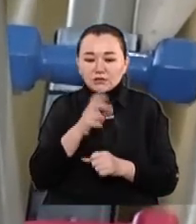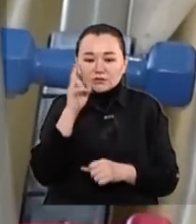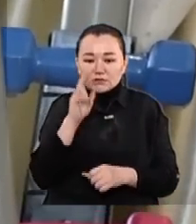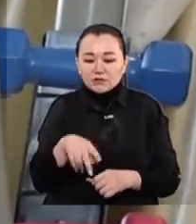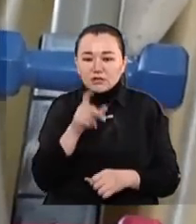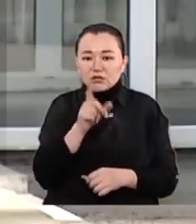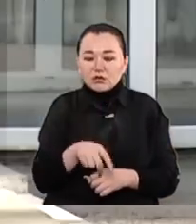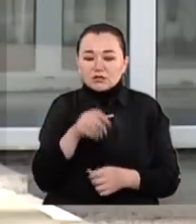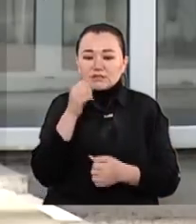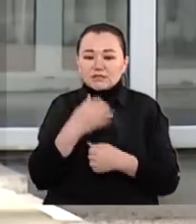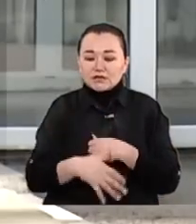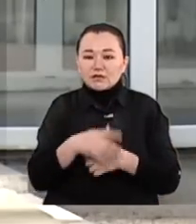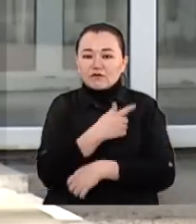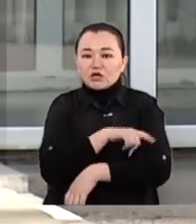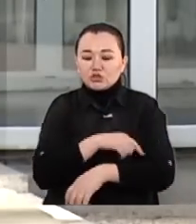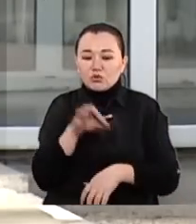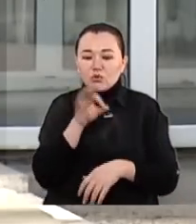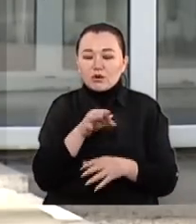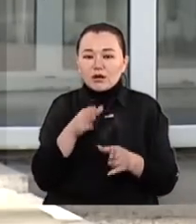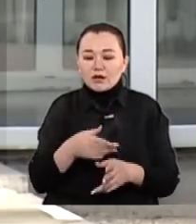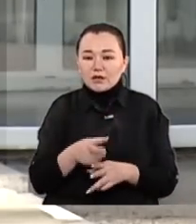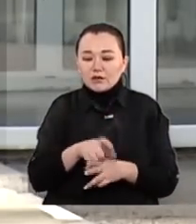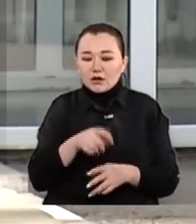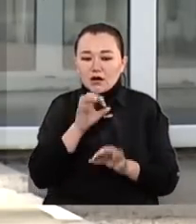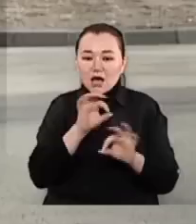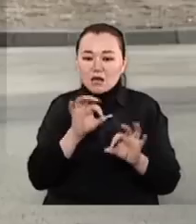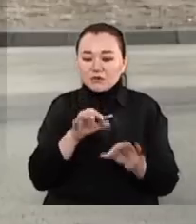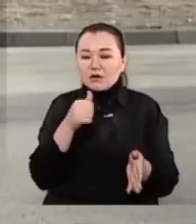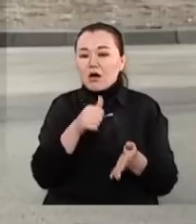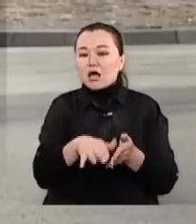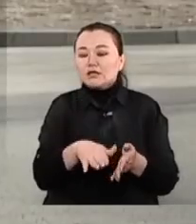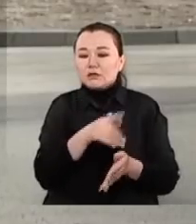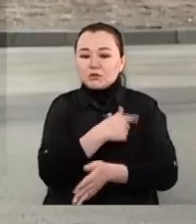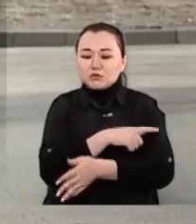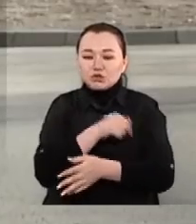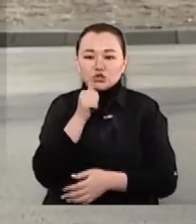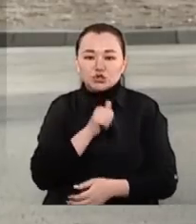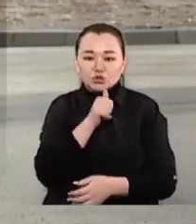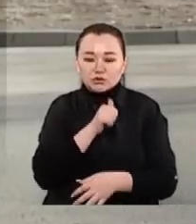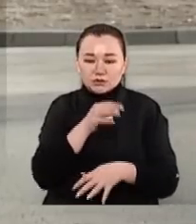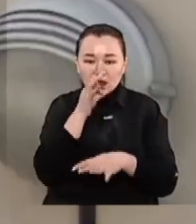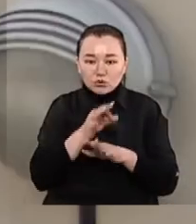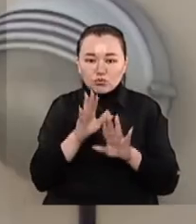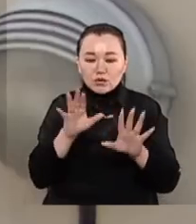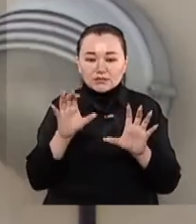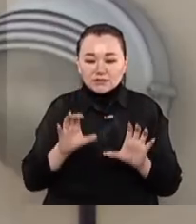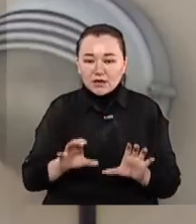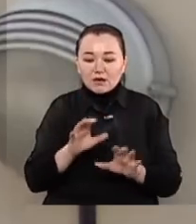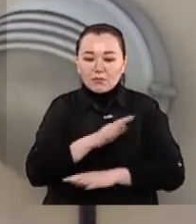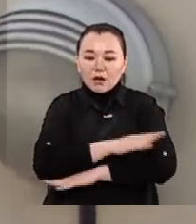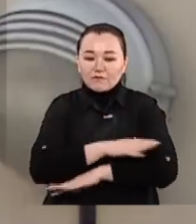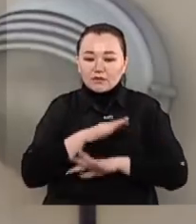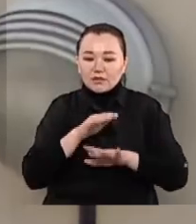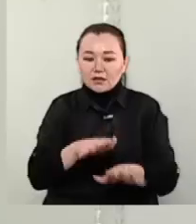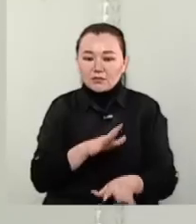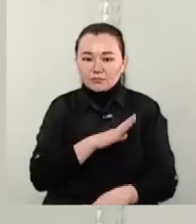ал. Ал орталықтың мамандары бұл туралы қандай да бір түсінік беруден бас тартып, медициналық құпия деді. Тек заң бойынша ғана әрекет еттік